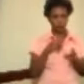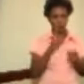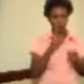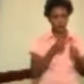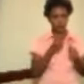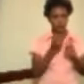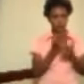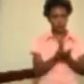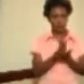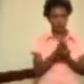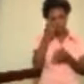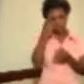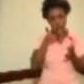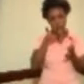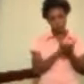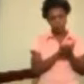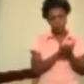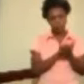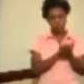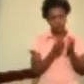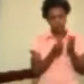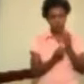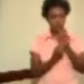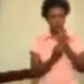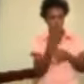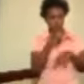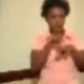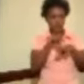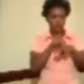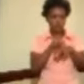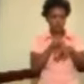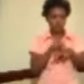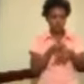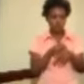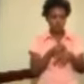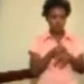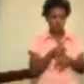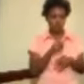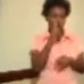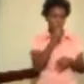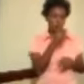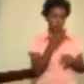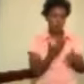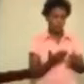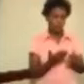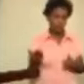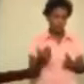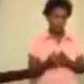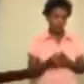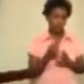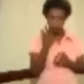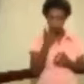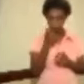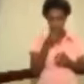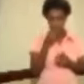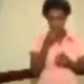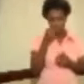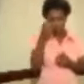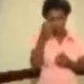nous avons prêté actuellement sur la production nationale et me rappeler que c'est une partie qui parlait tout de